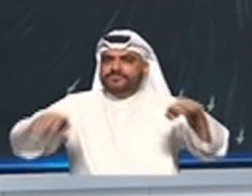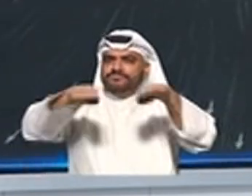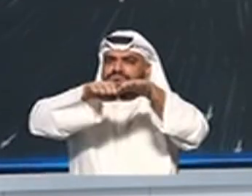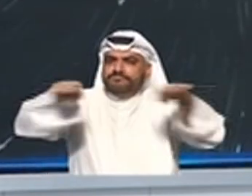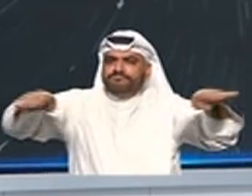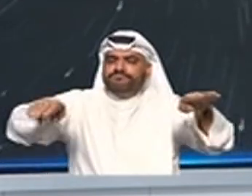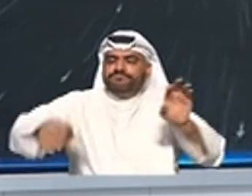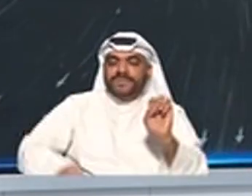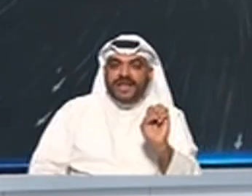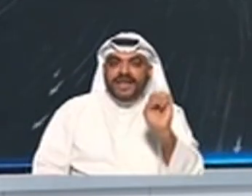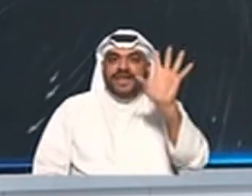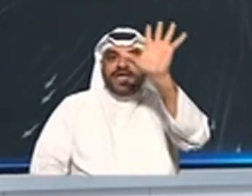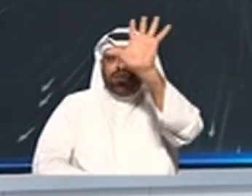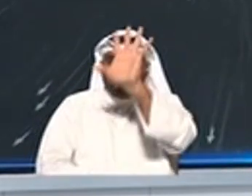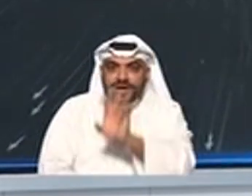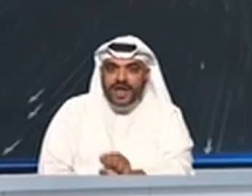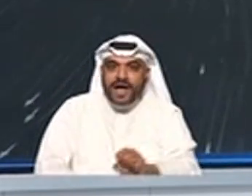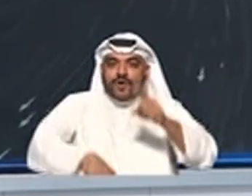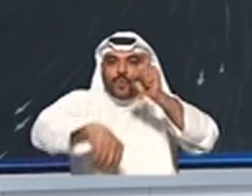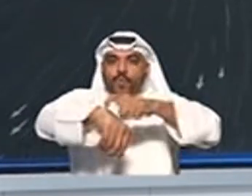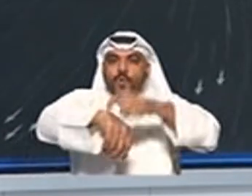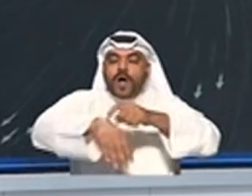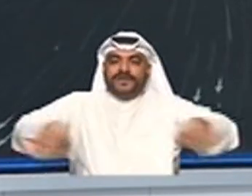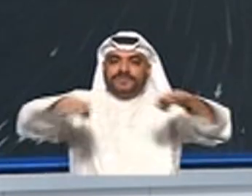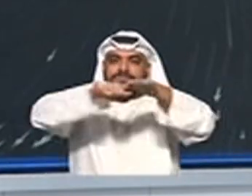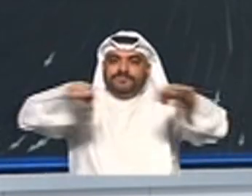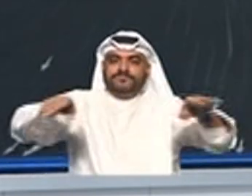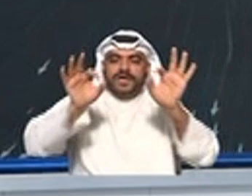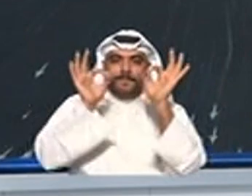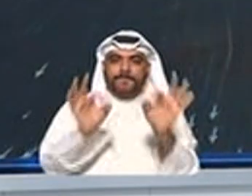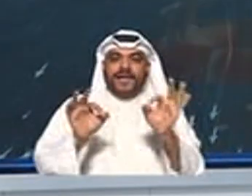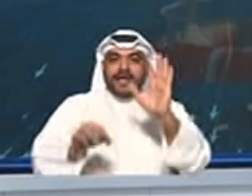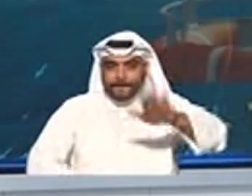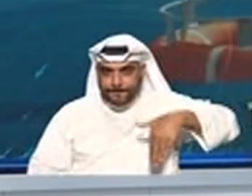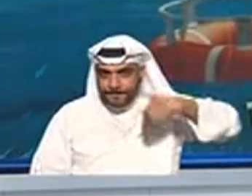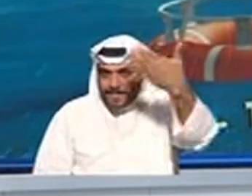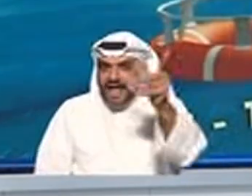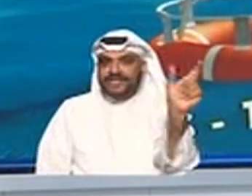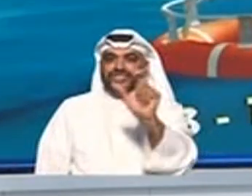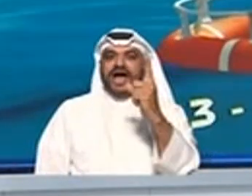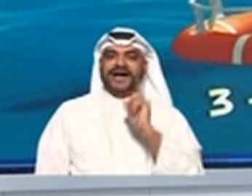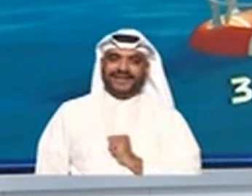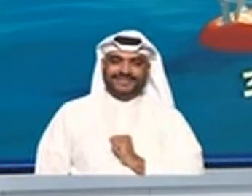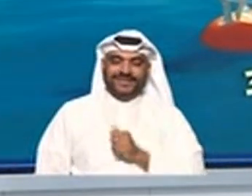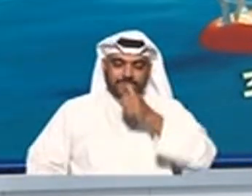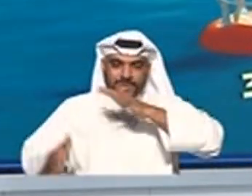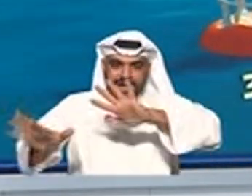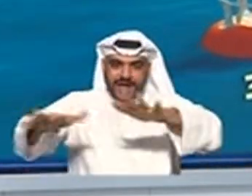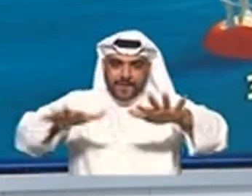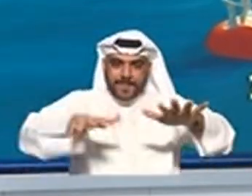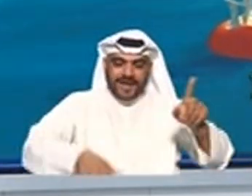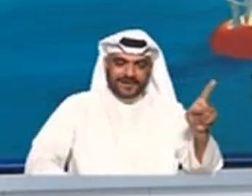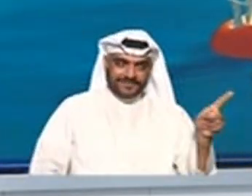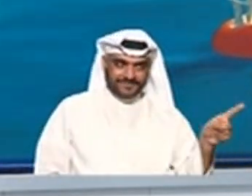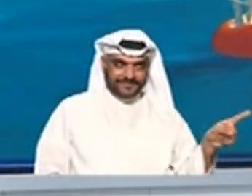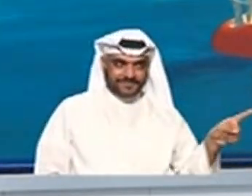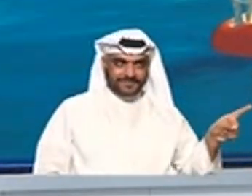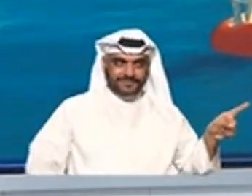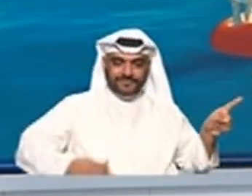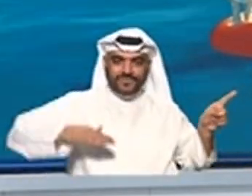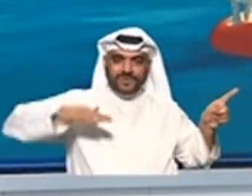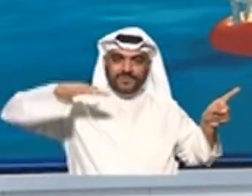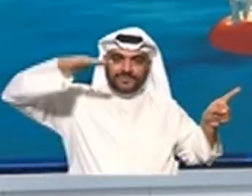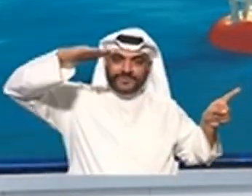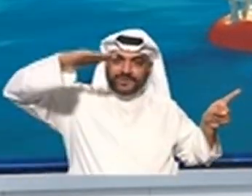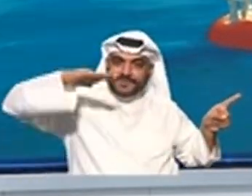في الكويت بتاريخ 27/9، يعني بعد شهر من اليوم. البحر من فترات الفساد، المد الأول بإذن الله